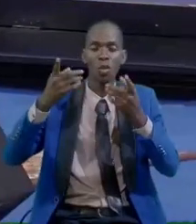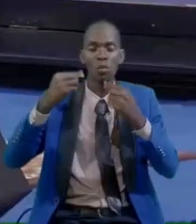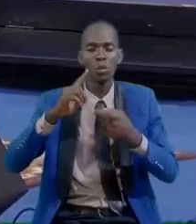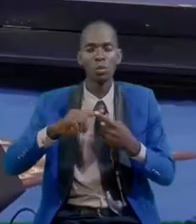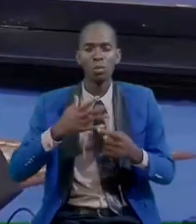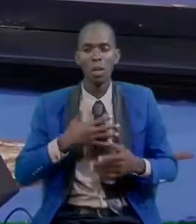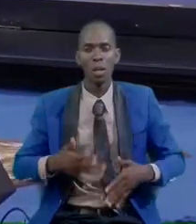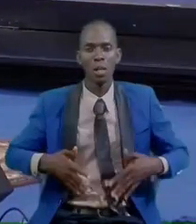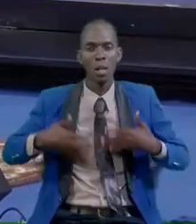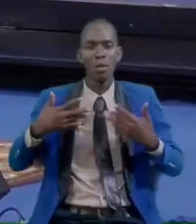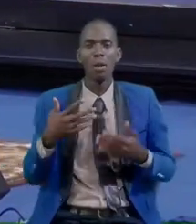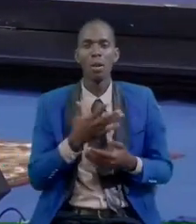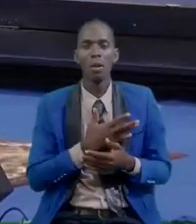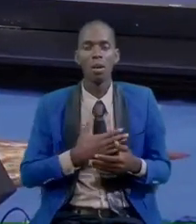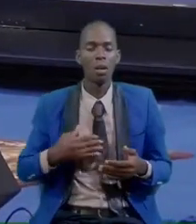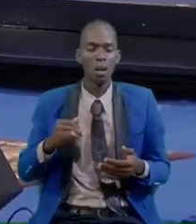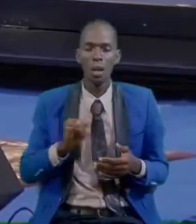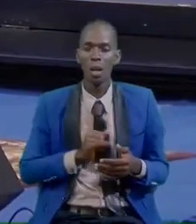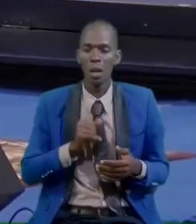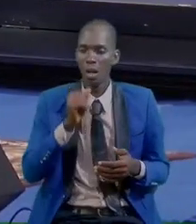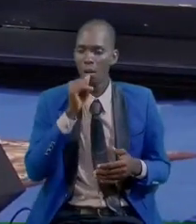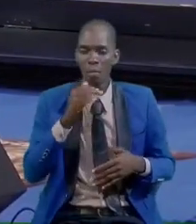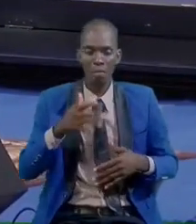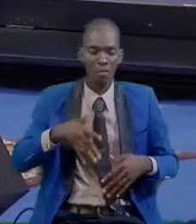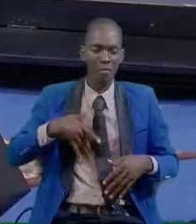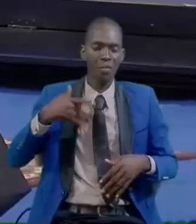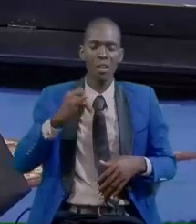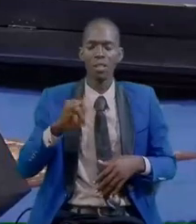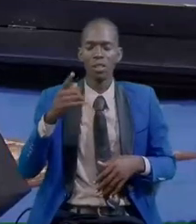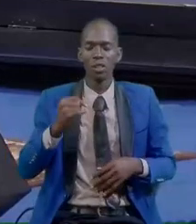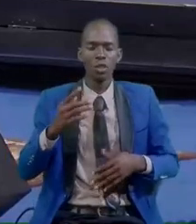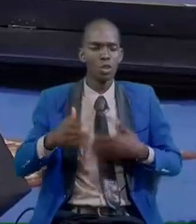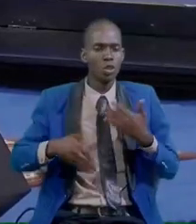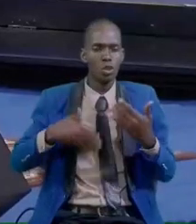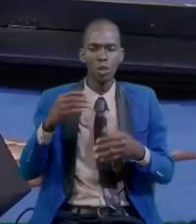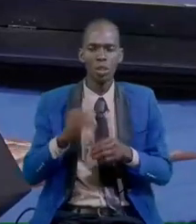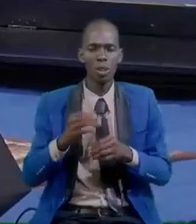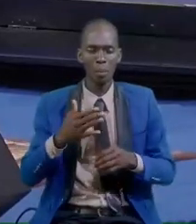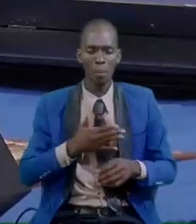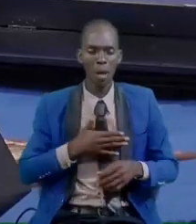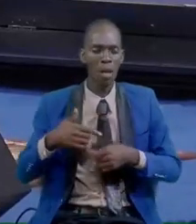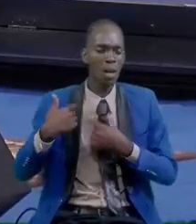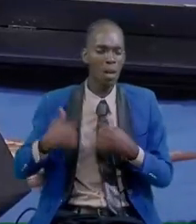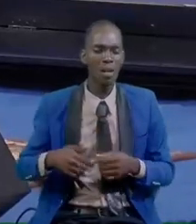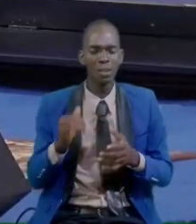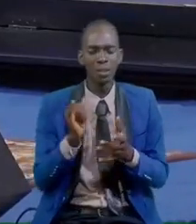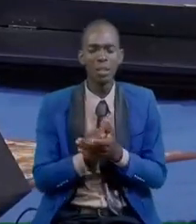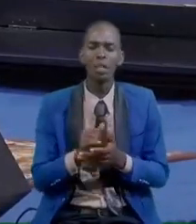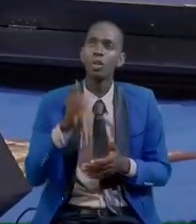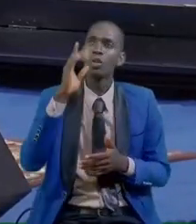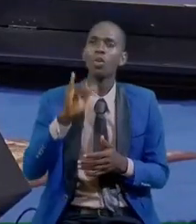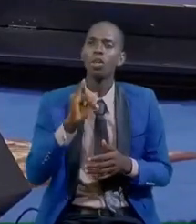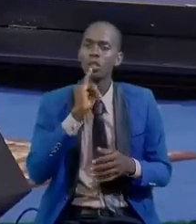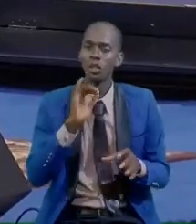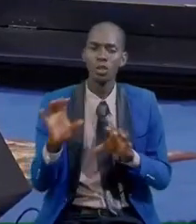la manifestation. Et je sens la joie dans mon cœur que Dieu se manifeste maintenant.